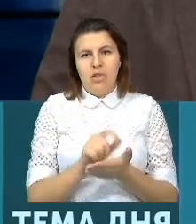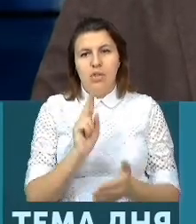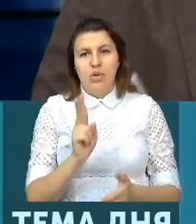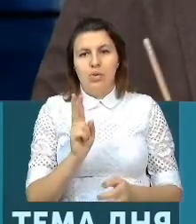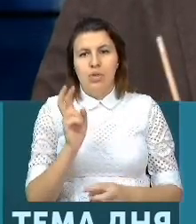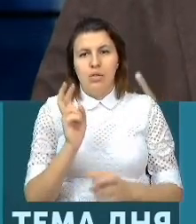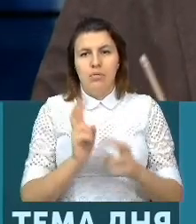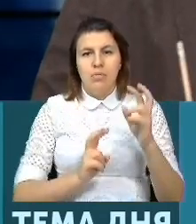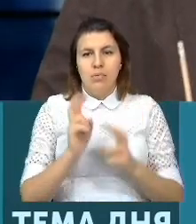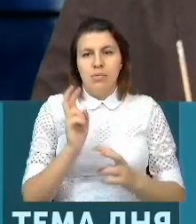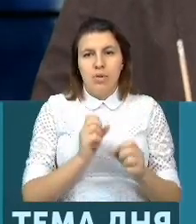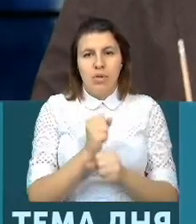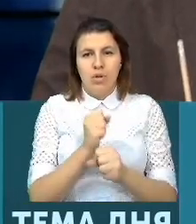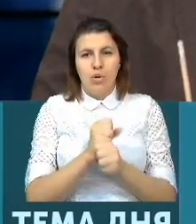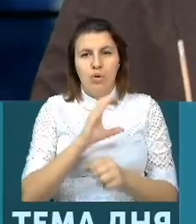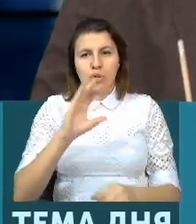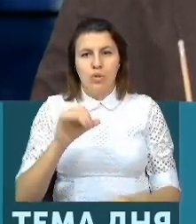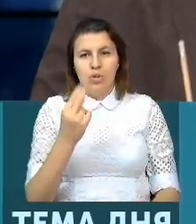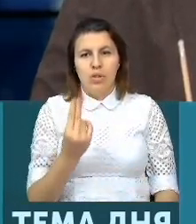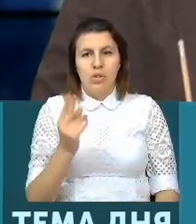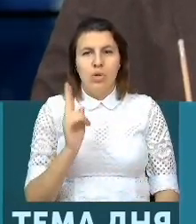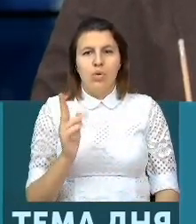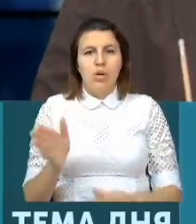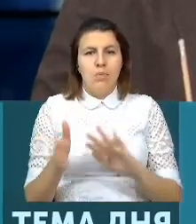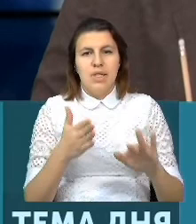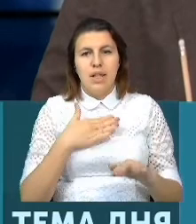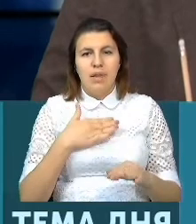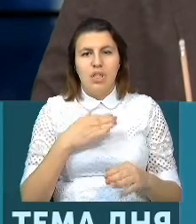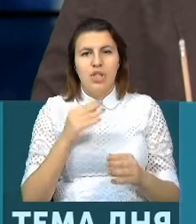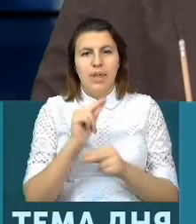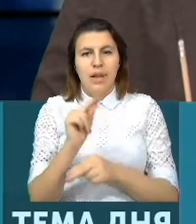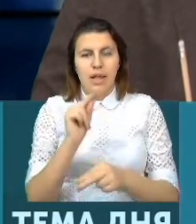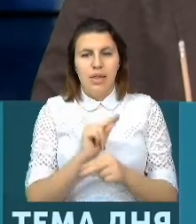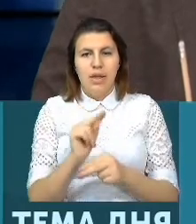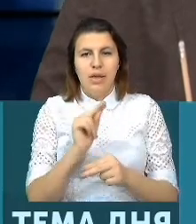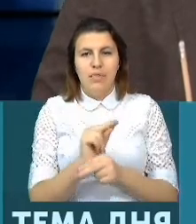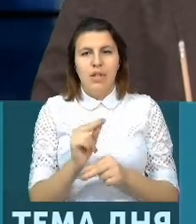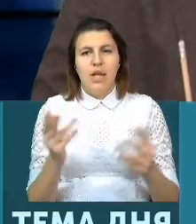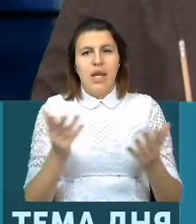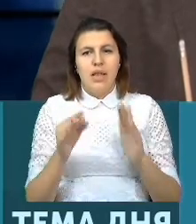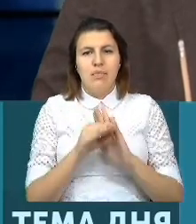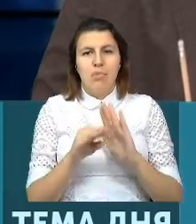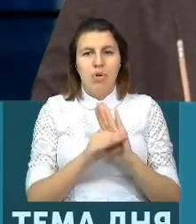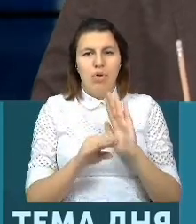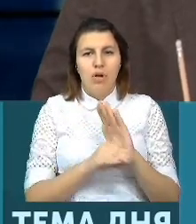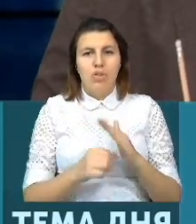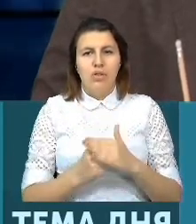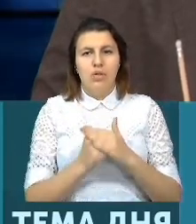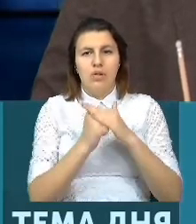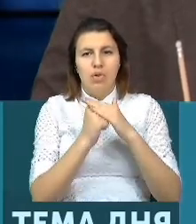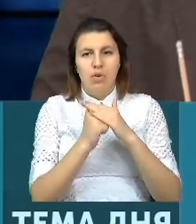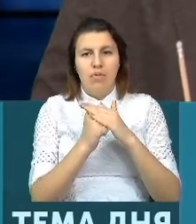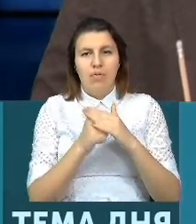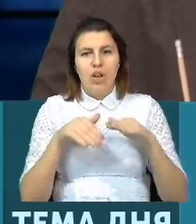робить соціальне, хтось після наших тренінгів і якихось програм засновують швейну